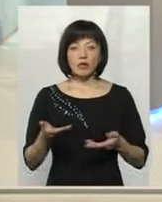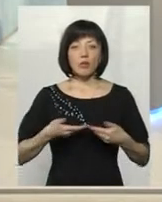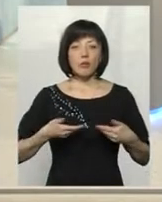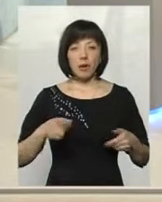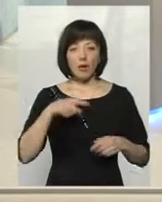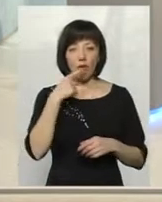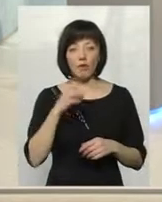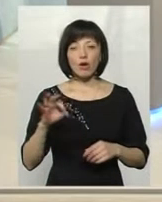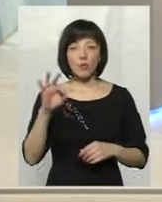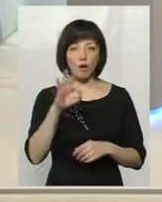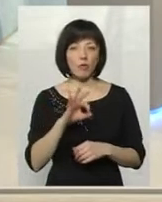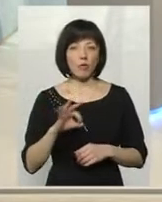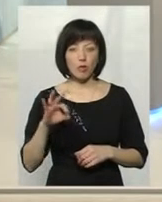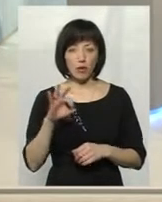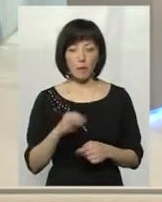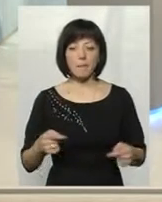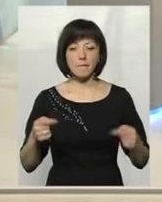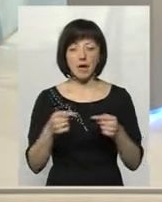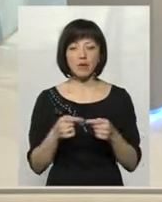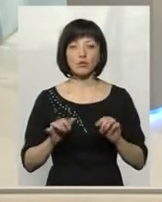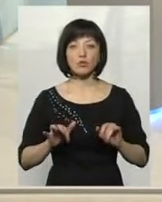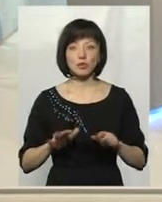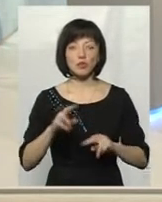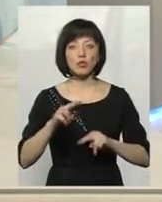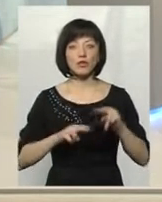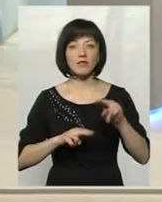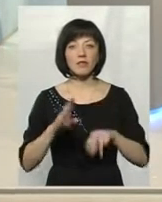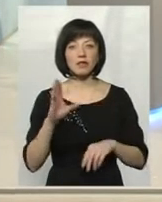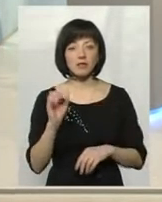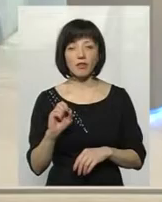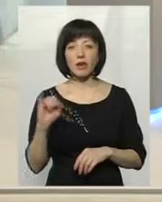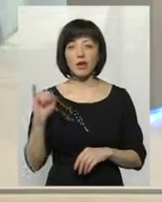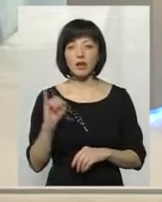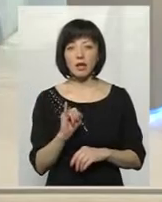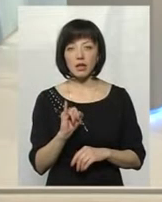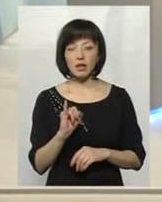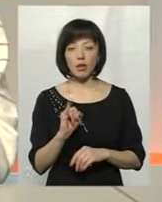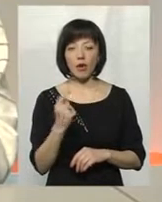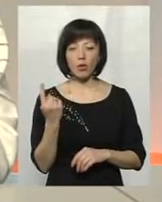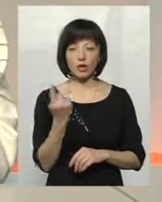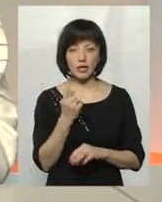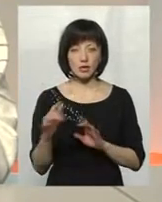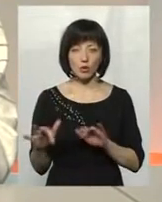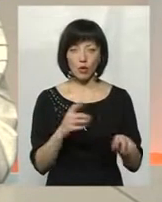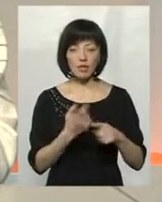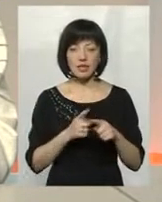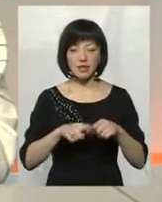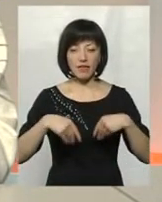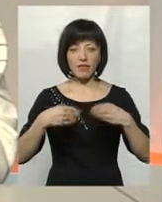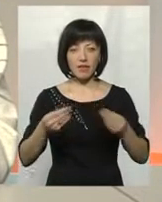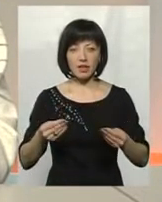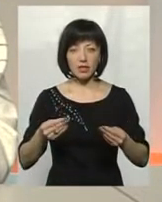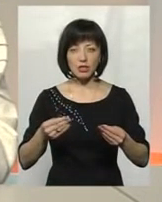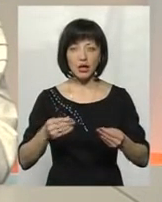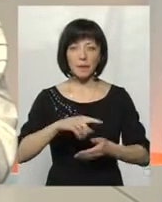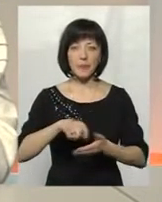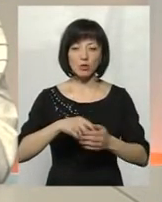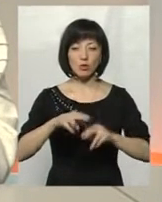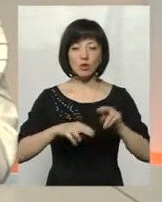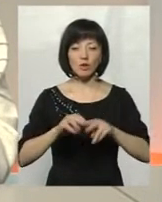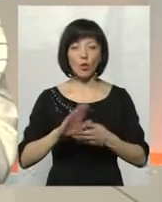про певну процедуру будівництва, і один із кроків – це є видача містобудівних умов і